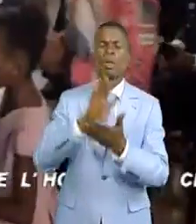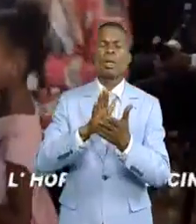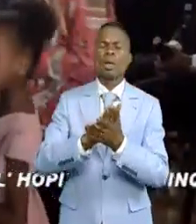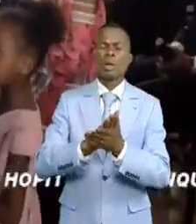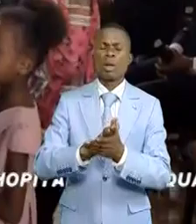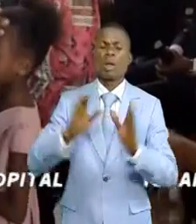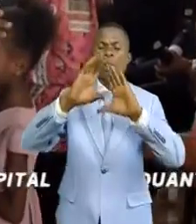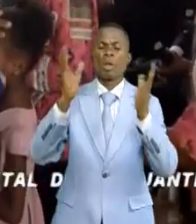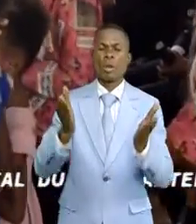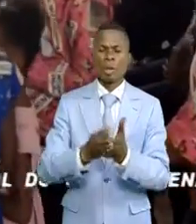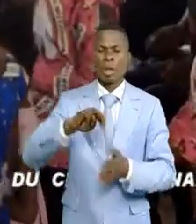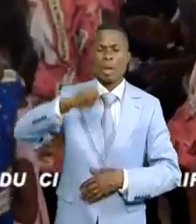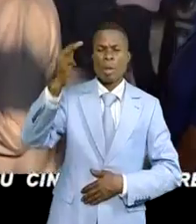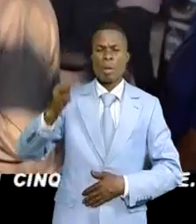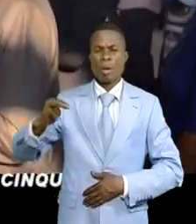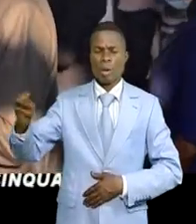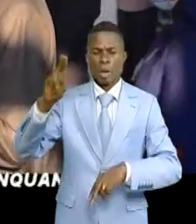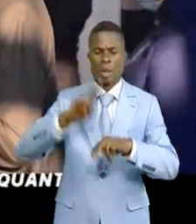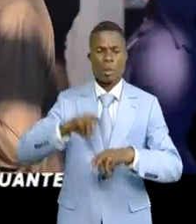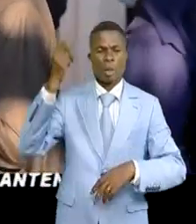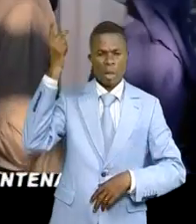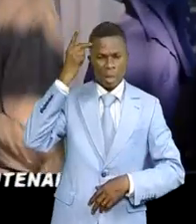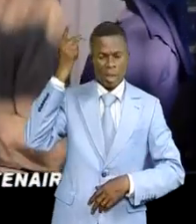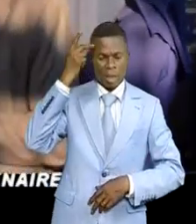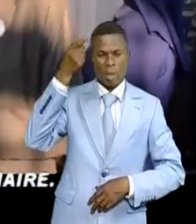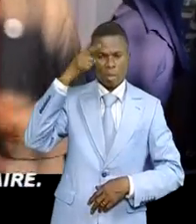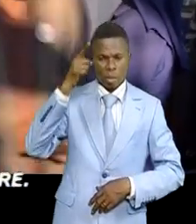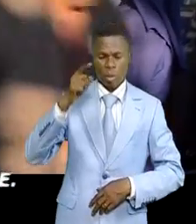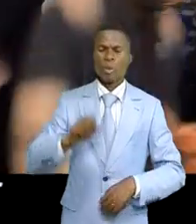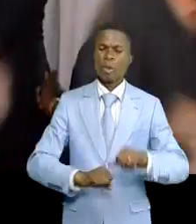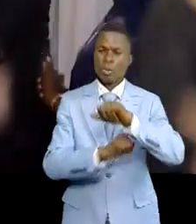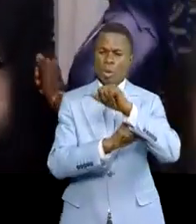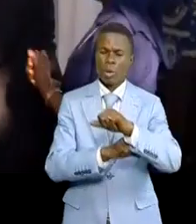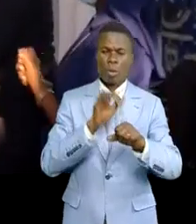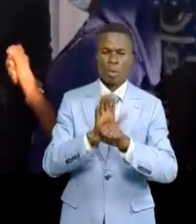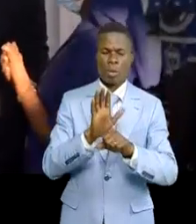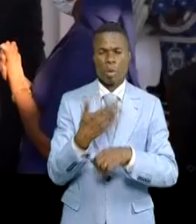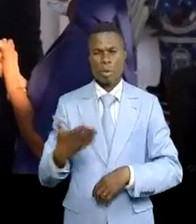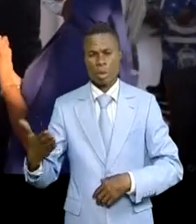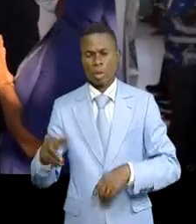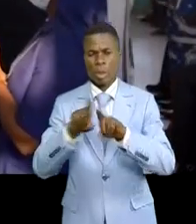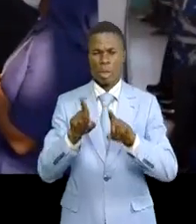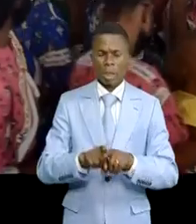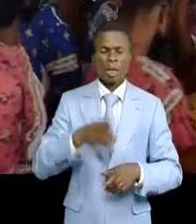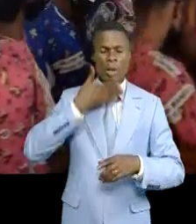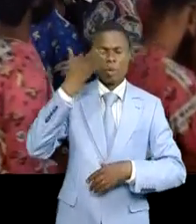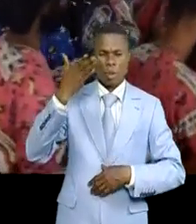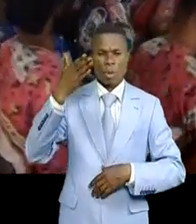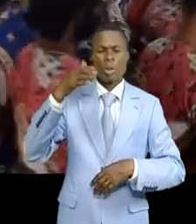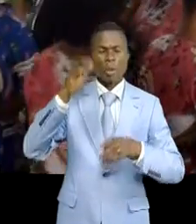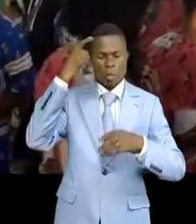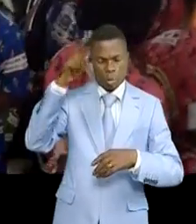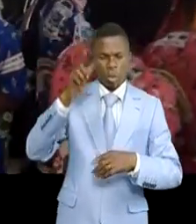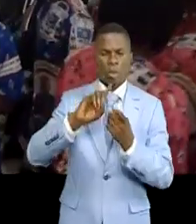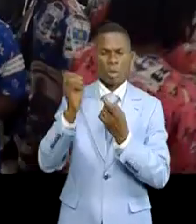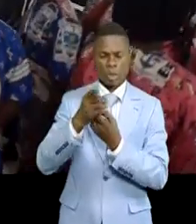cœur la communauté du Maniema vivant à Kinshasa pour leur rapport tant matériel et spirituel à l'endroit du